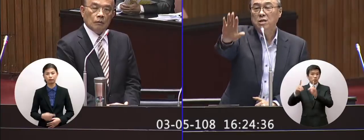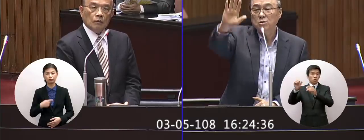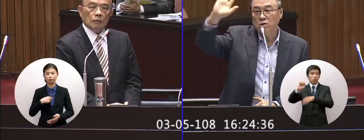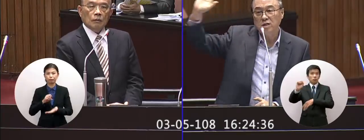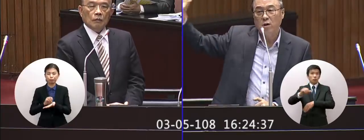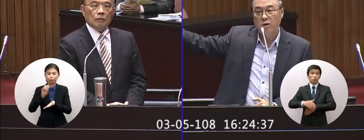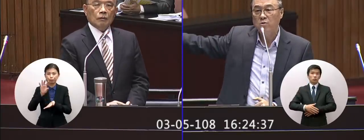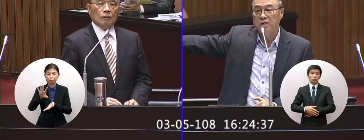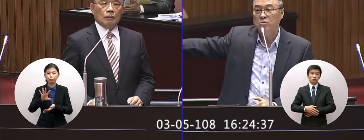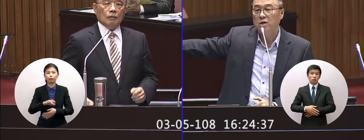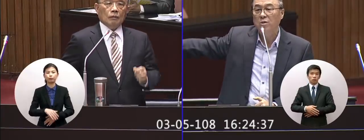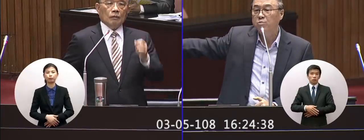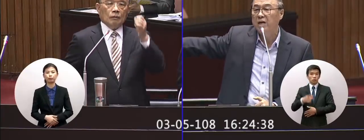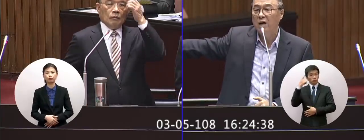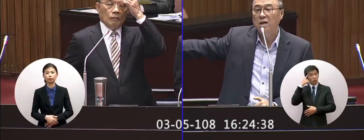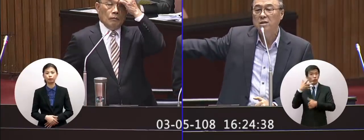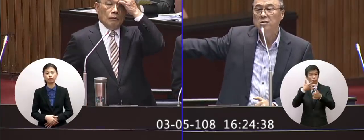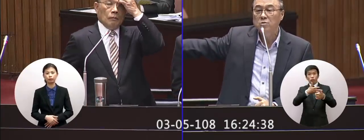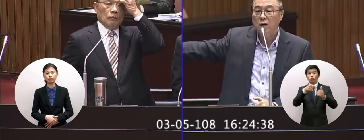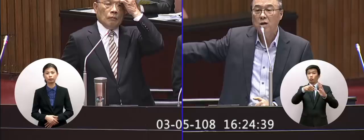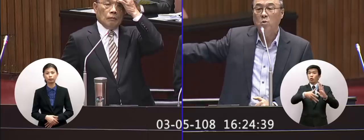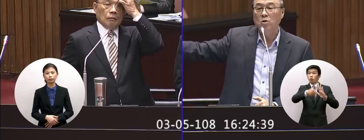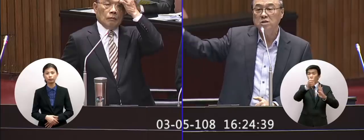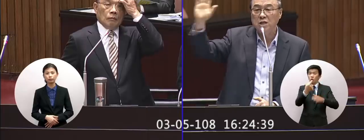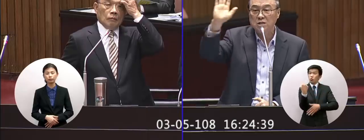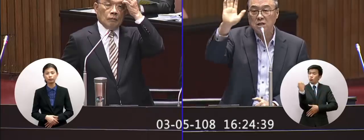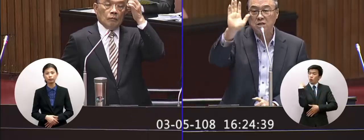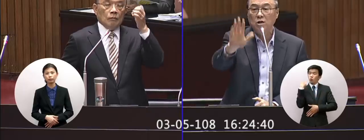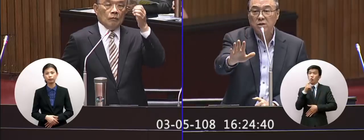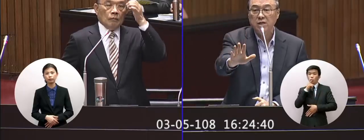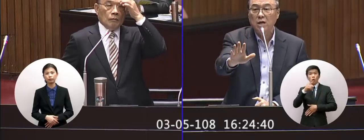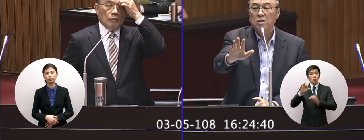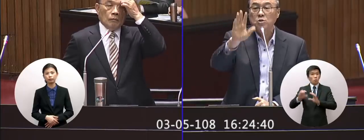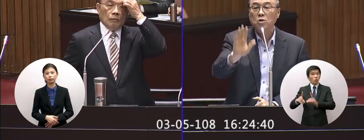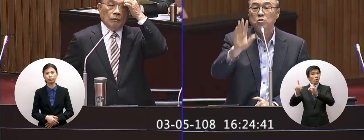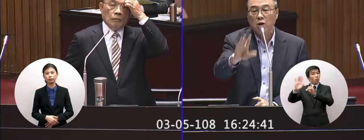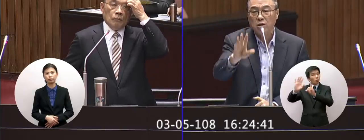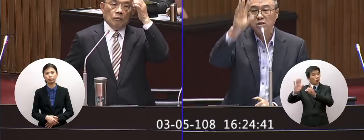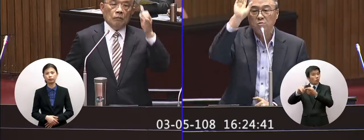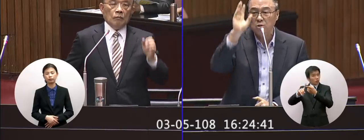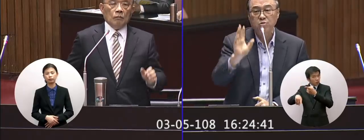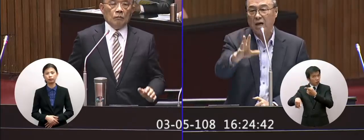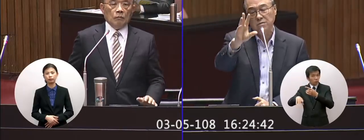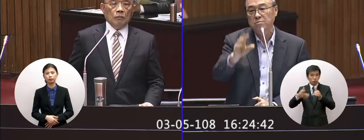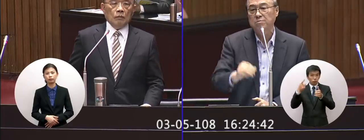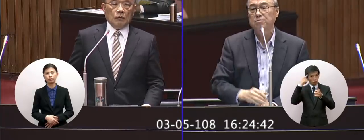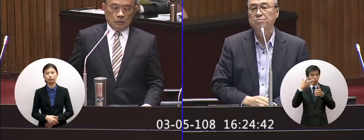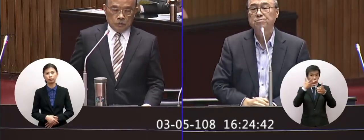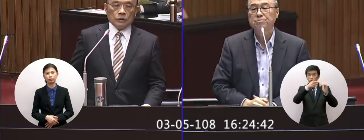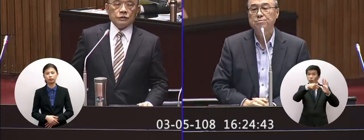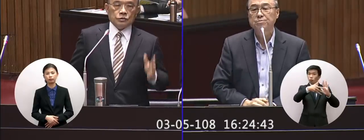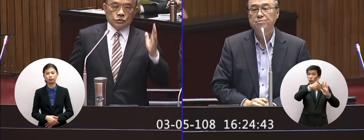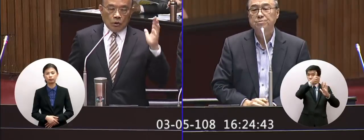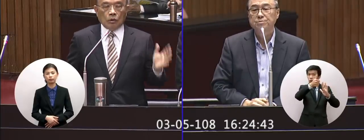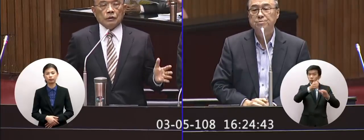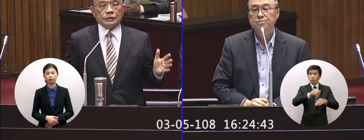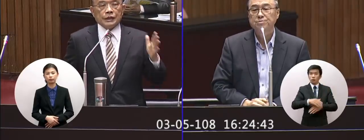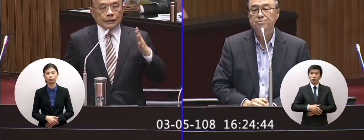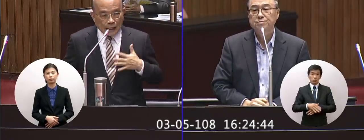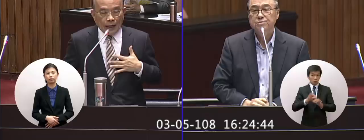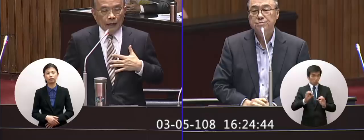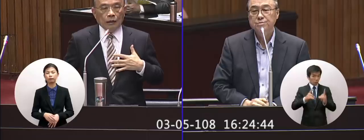长，你昨天在委员会讲说要不涨了，对不对？我只是想今天请教院长，最后确定是不是不涨？